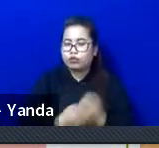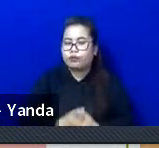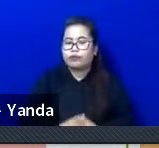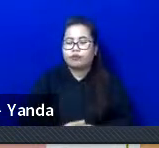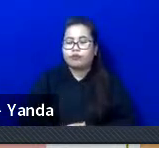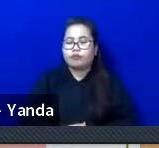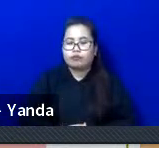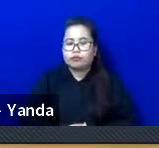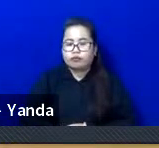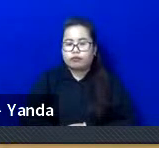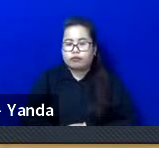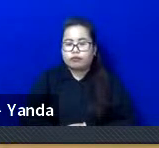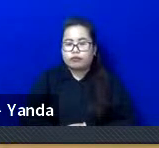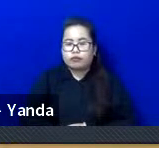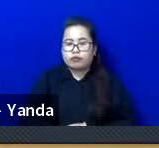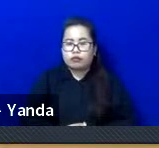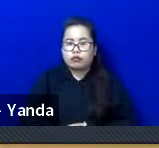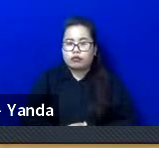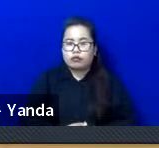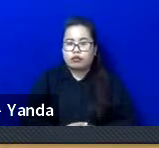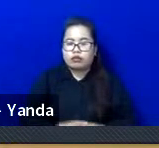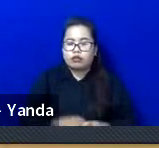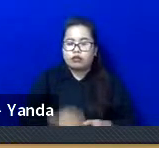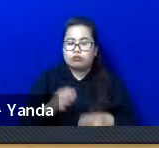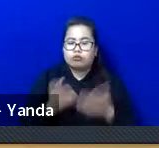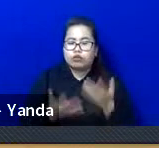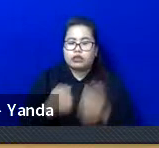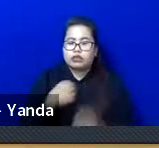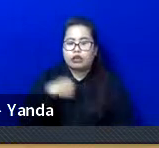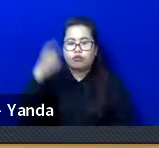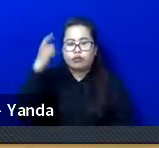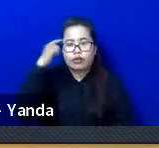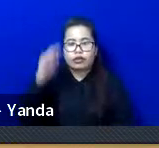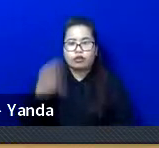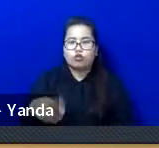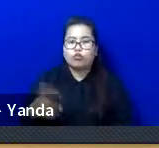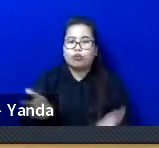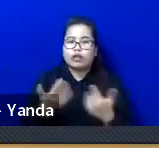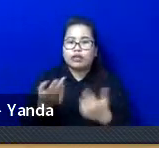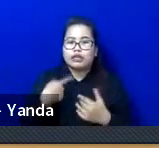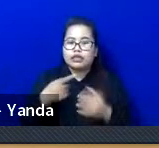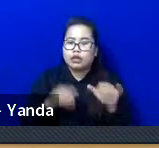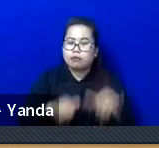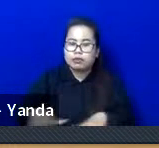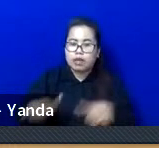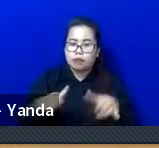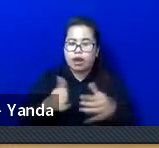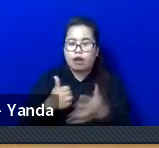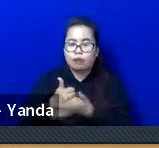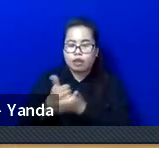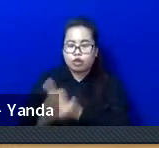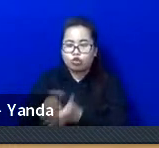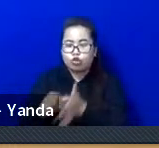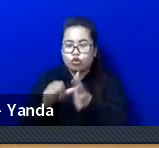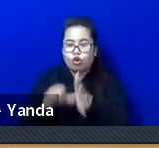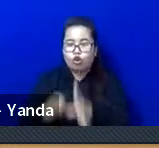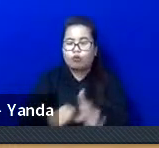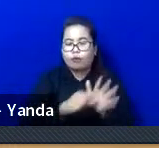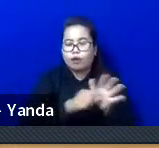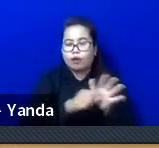Itu ya saya kira itu, dan ini mari kita sama-sama tolong menolong ya,